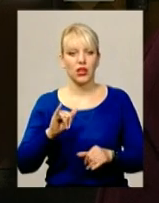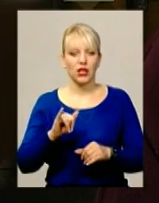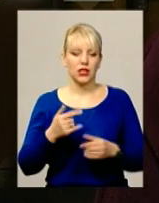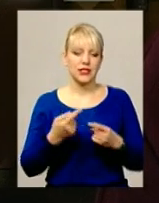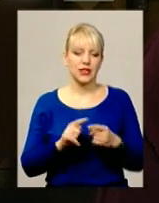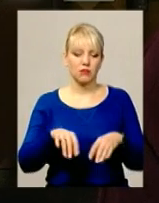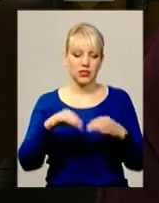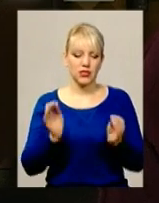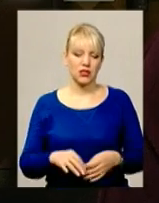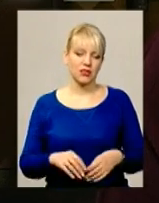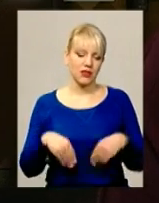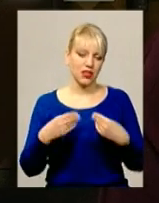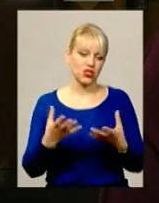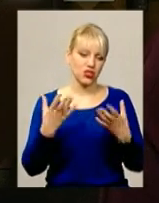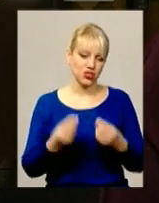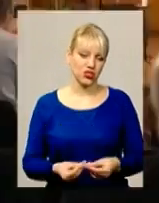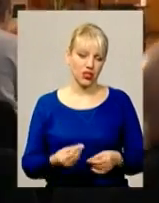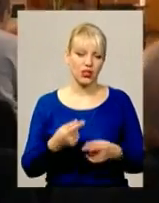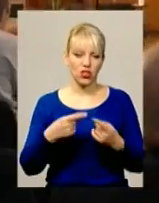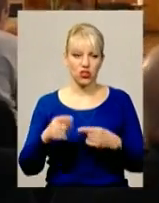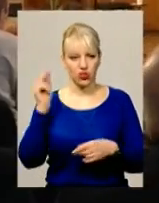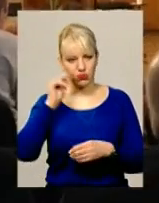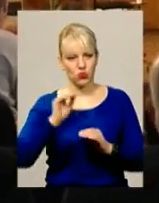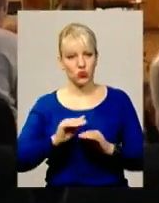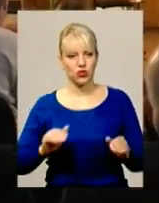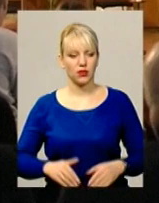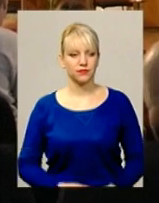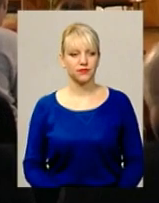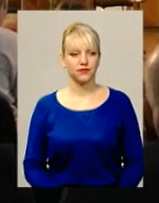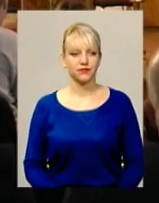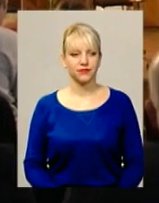таке мистецтво несуть ще іншим учням.